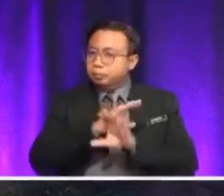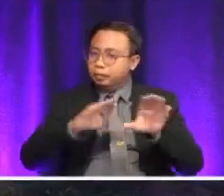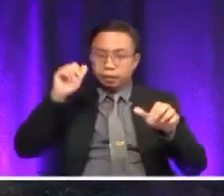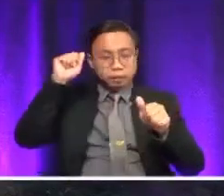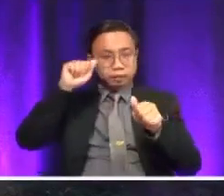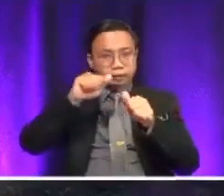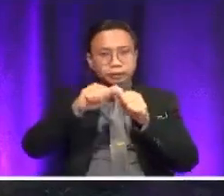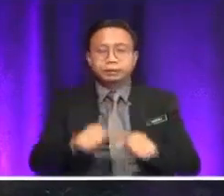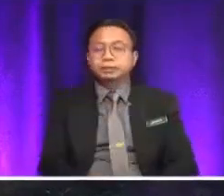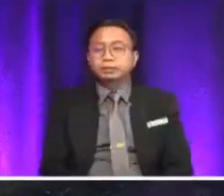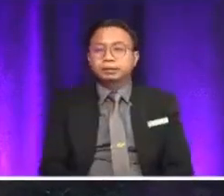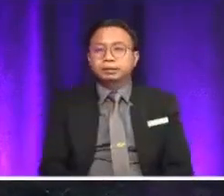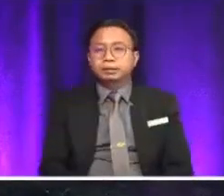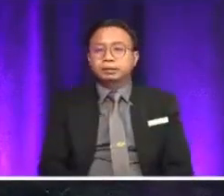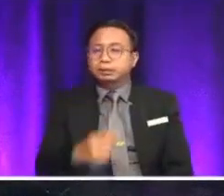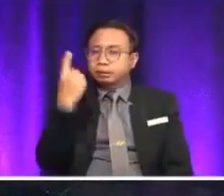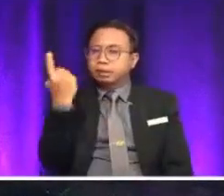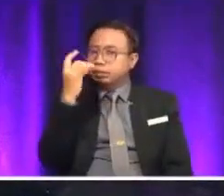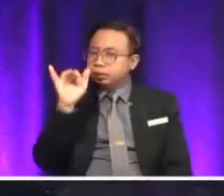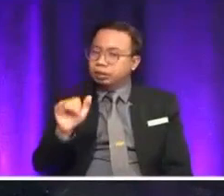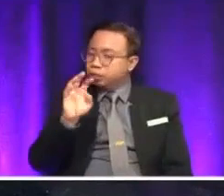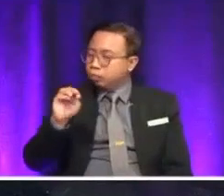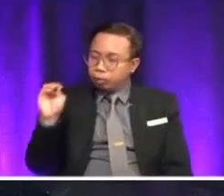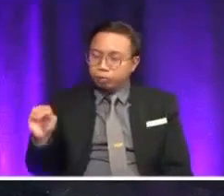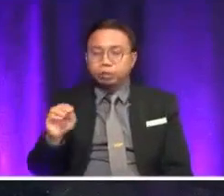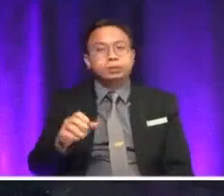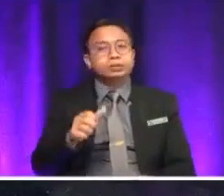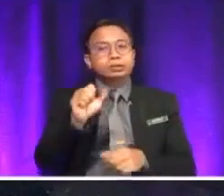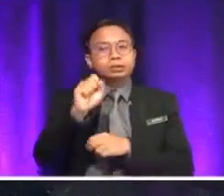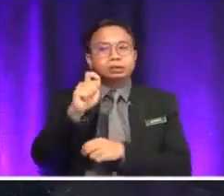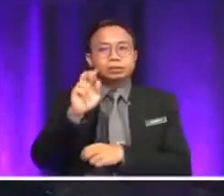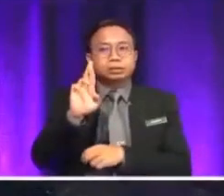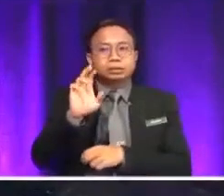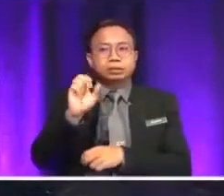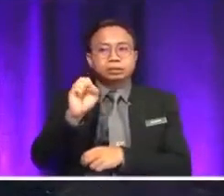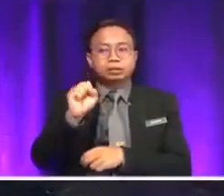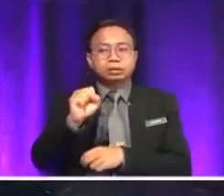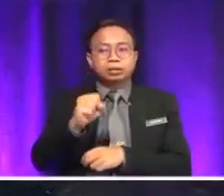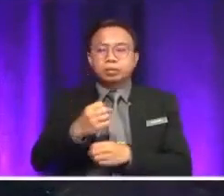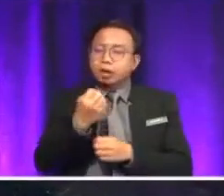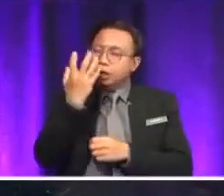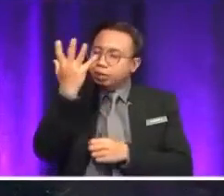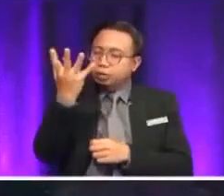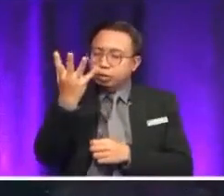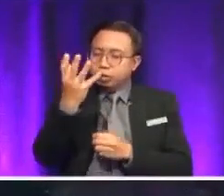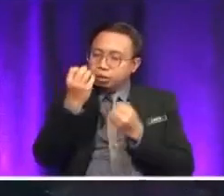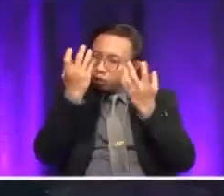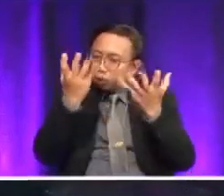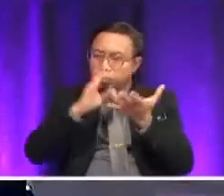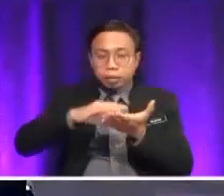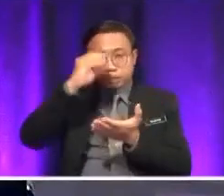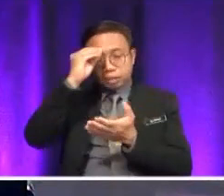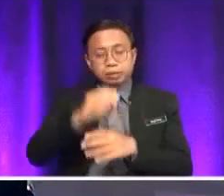itu. Okey, kalau selalunya kalau murid-murid kebanyakan kalau stres sebab banyak mata pelajaran. Betul. Okey, tetapi